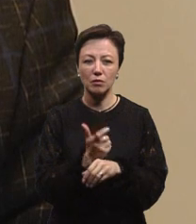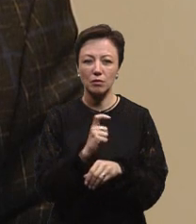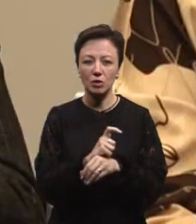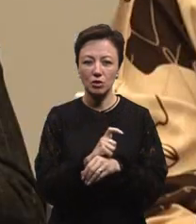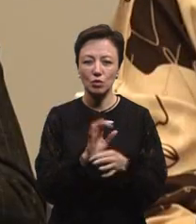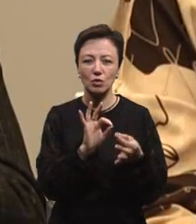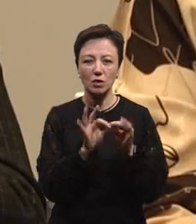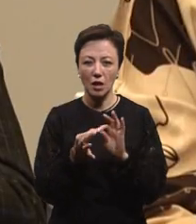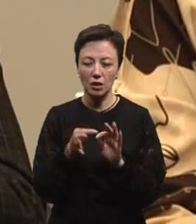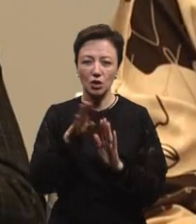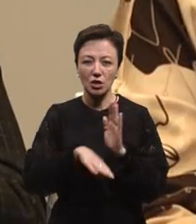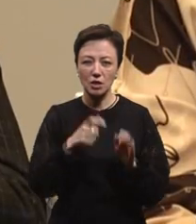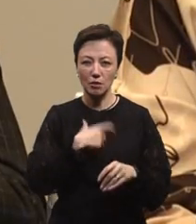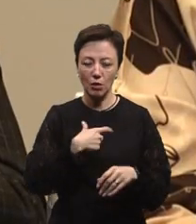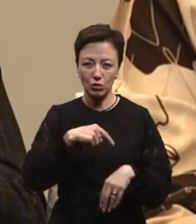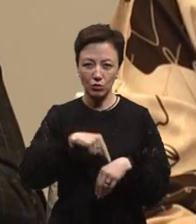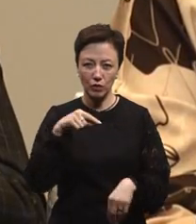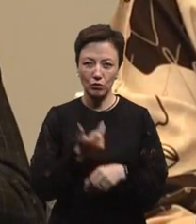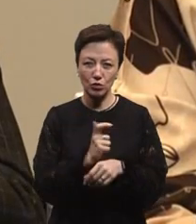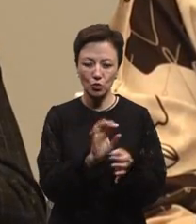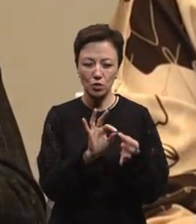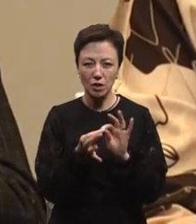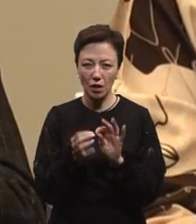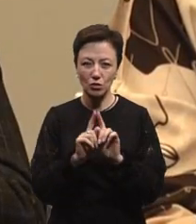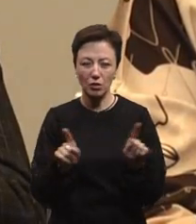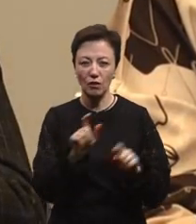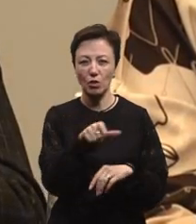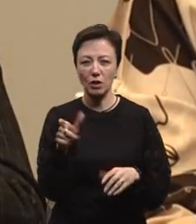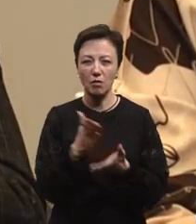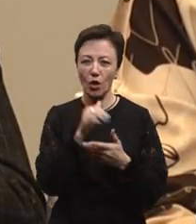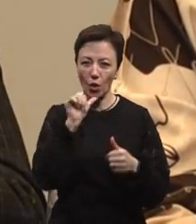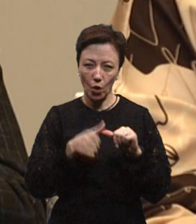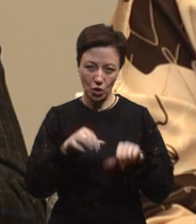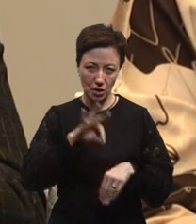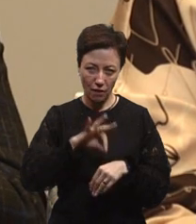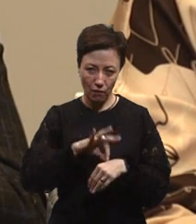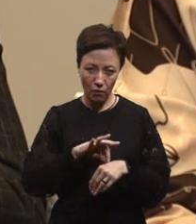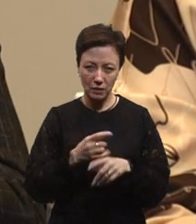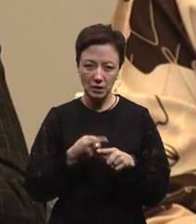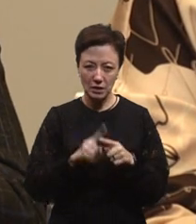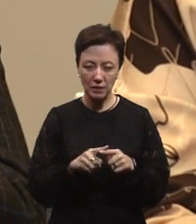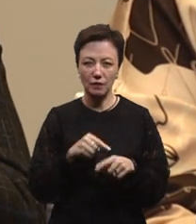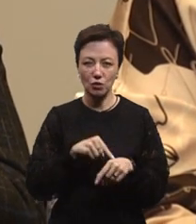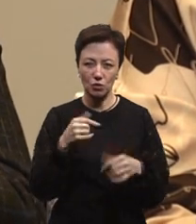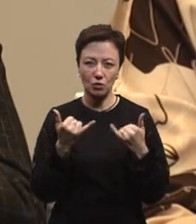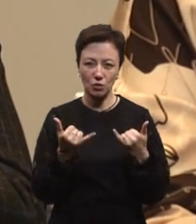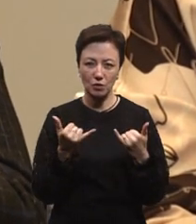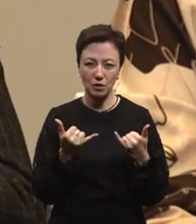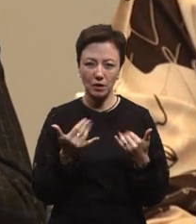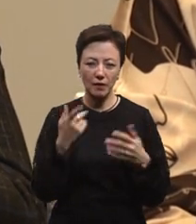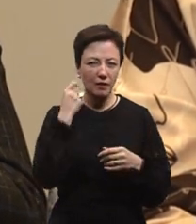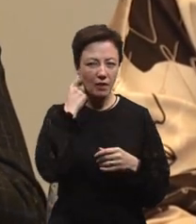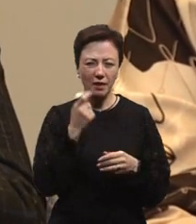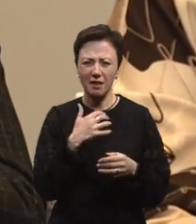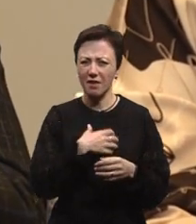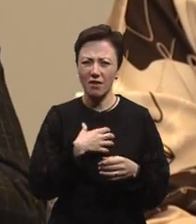дає більше складений гірше себе почувають і більше ускладнення особливо тих людей які мають хронічні захворювання А це якраз відчули сьогодні якась вікова структура